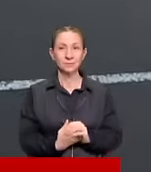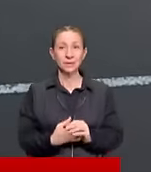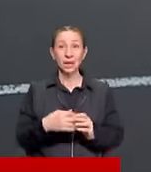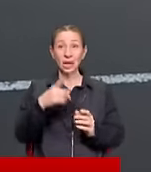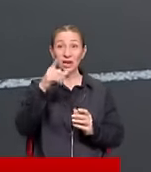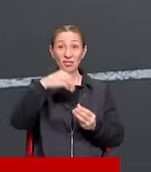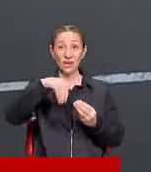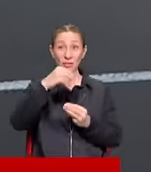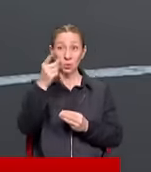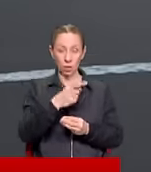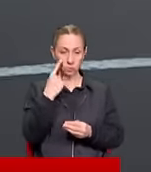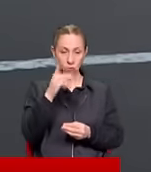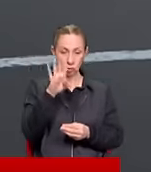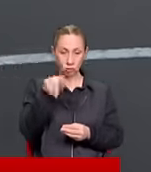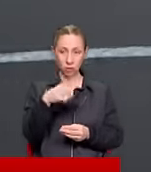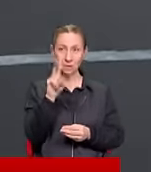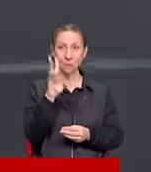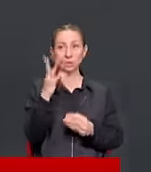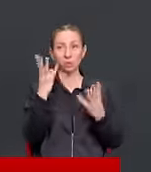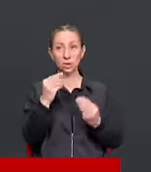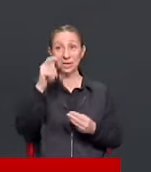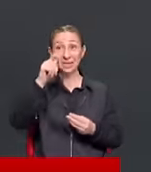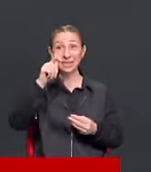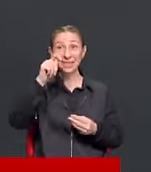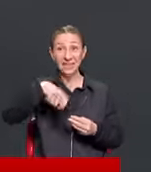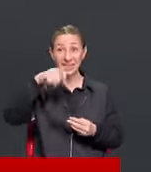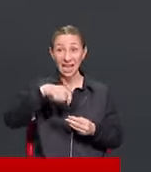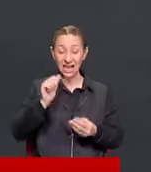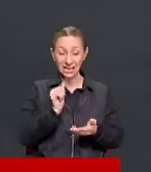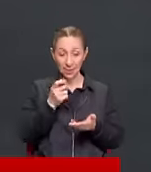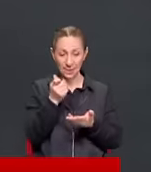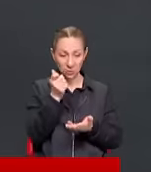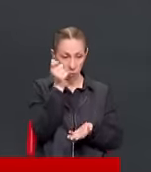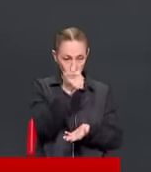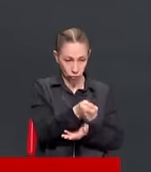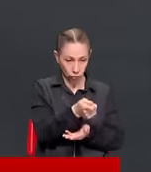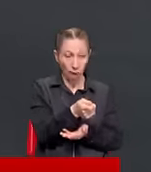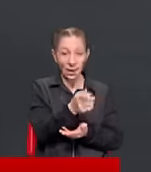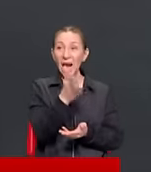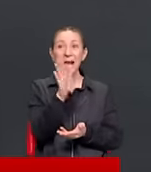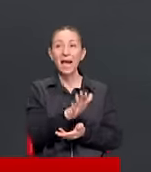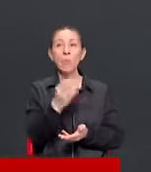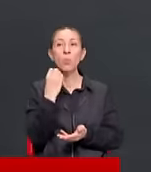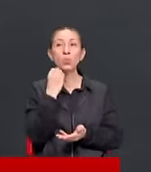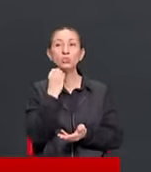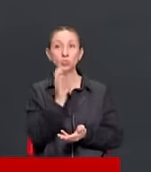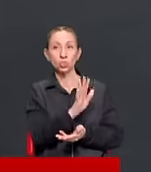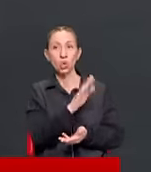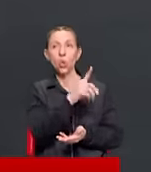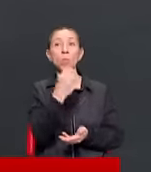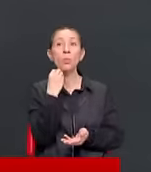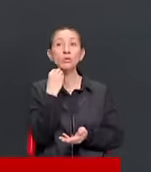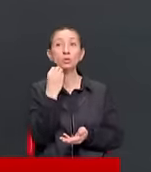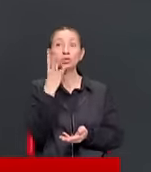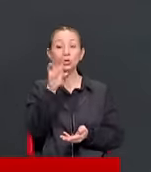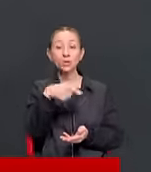Aktif faiz oranı %4.25 oldu. Kredi kartınızın asgari tutarını ödüyorsunuz ama geri kalan borcunuz duruyor ya, o